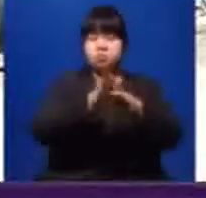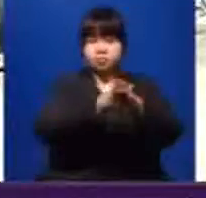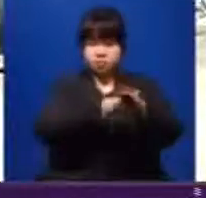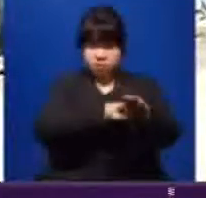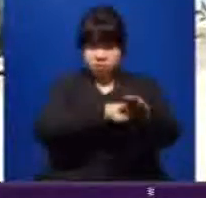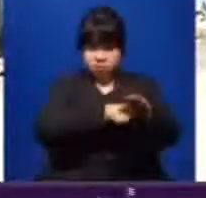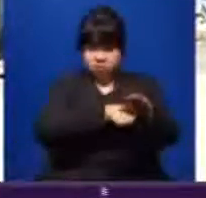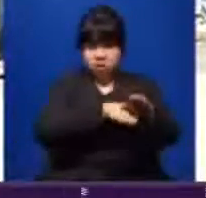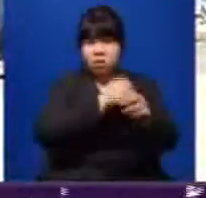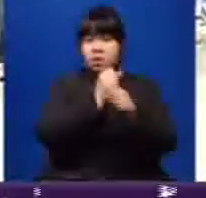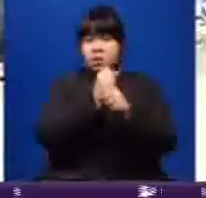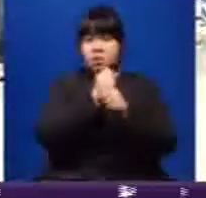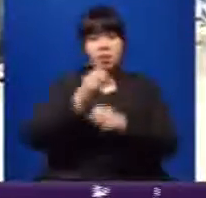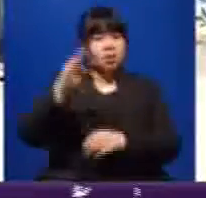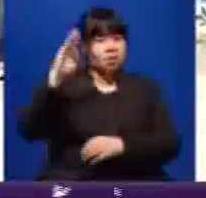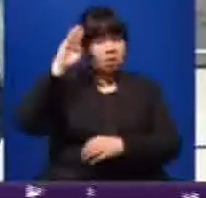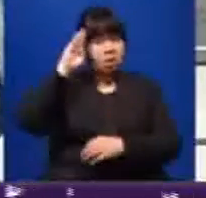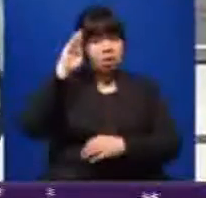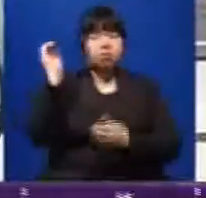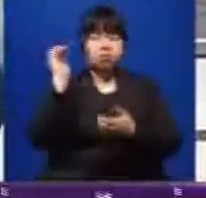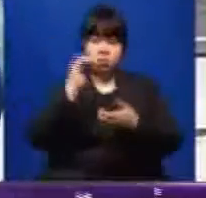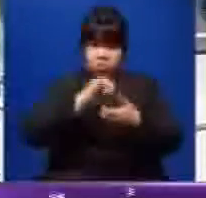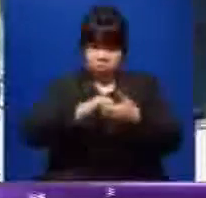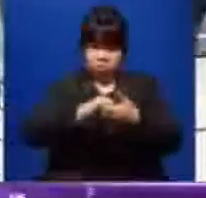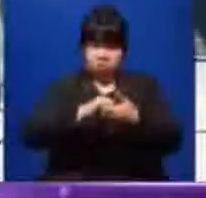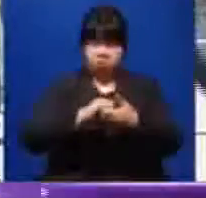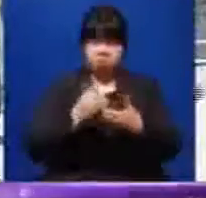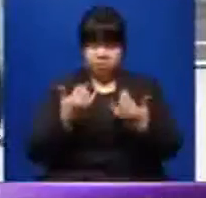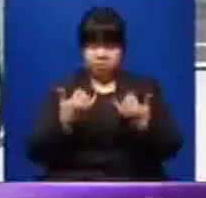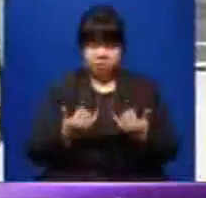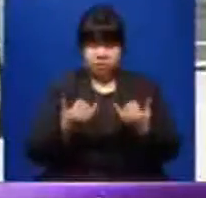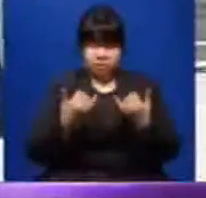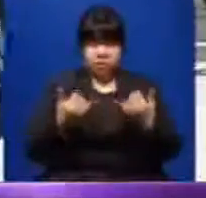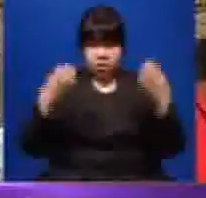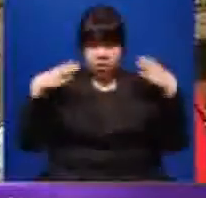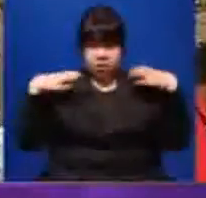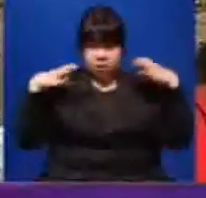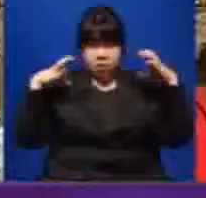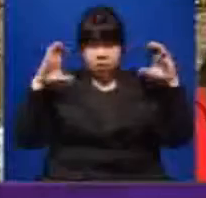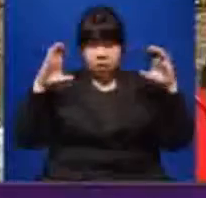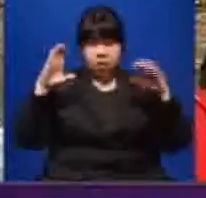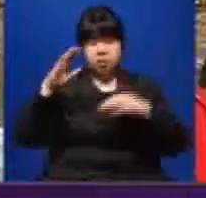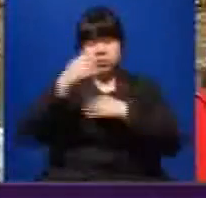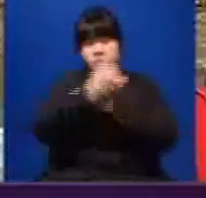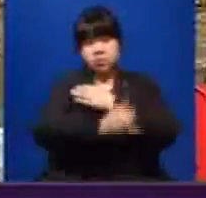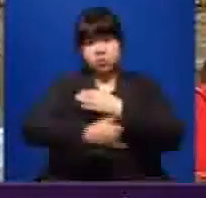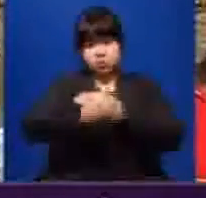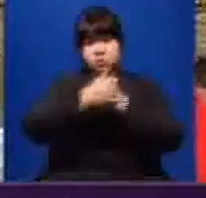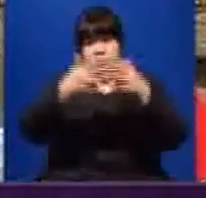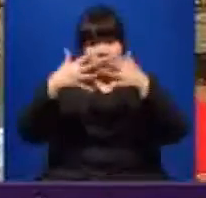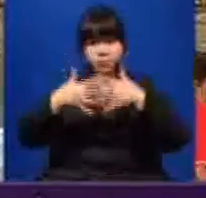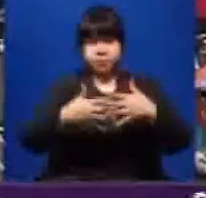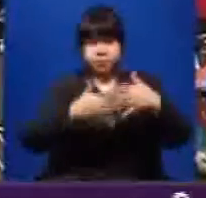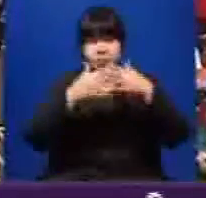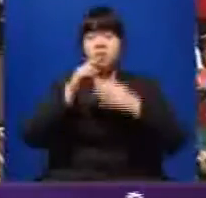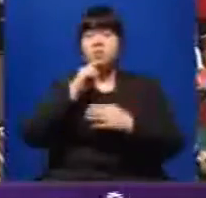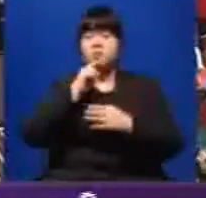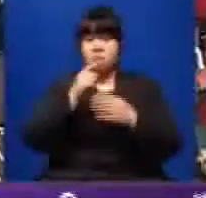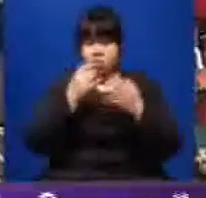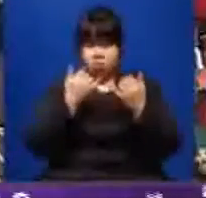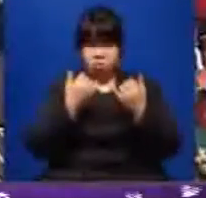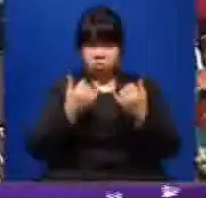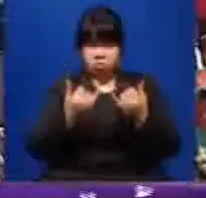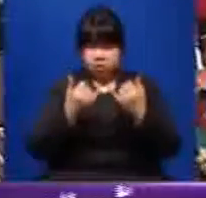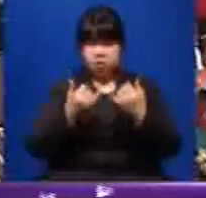ก็เป็นหุ้นส่วนทางทหารต่อกันโดยเจ้าหน้าที่รัฐบาลสหรัฐกล่าวในการประชุมของศูนย์ศึกษายุธศาสตร์และการต่างประเทศที่กรุง